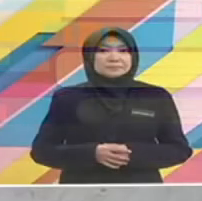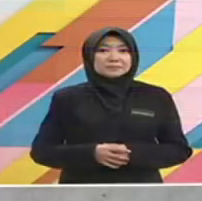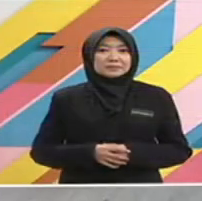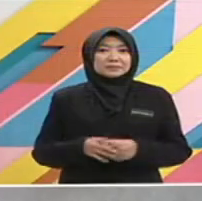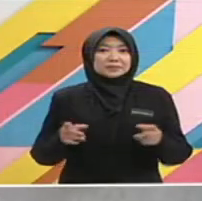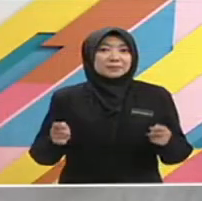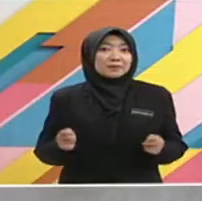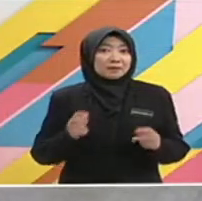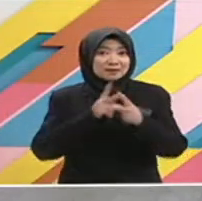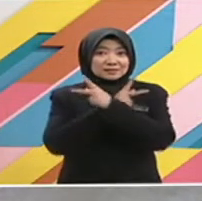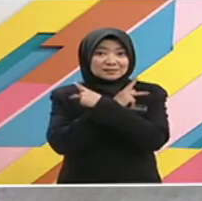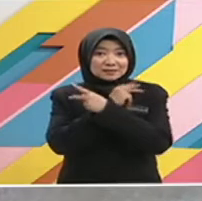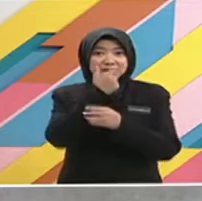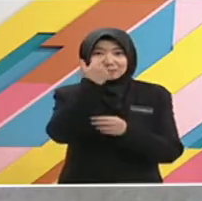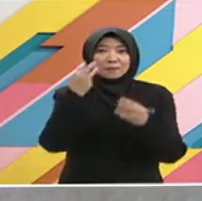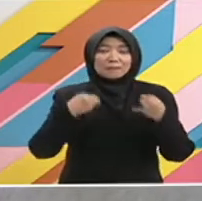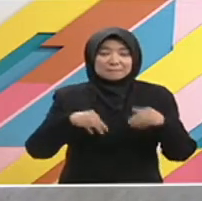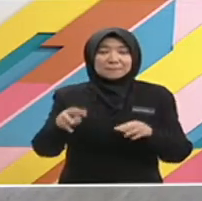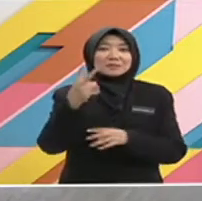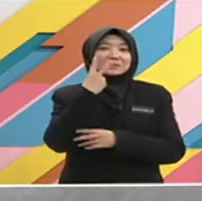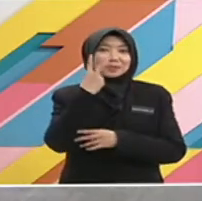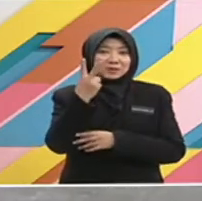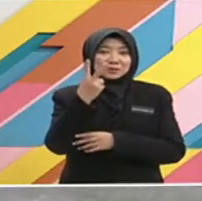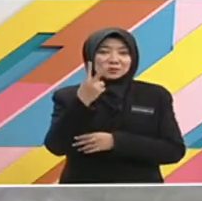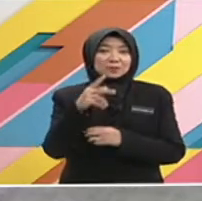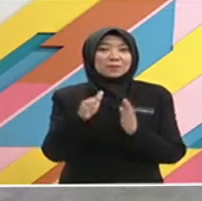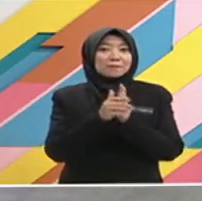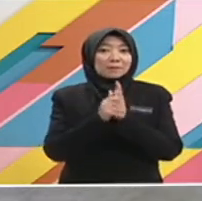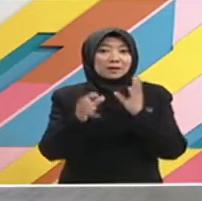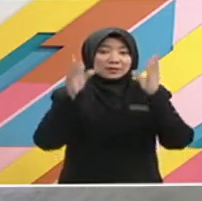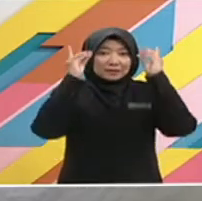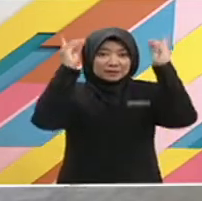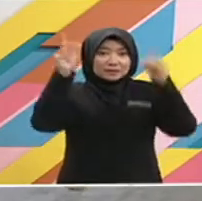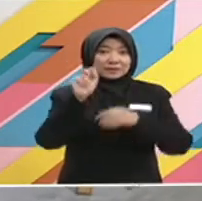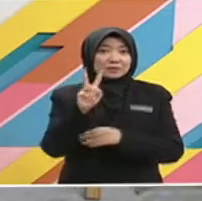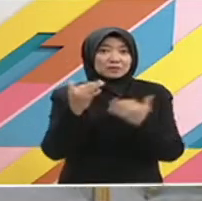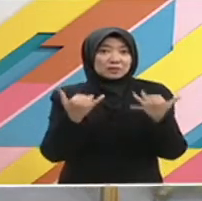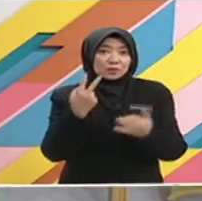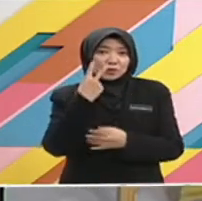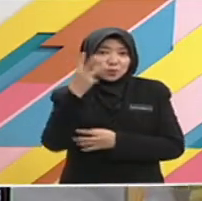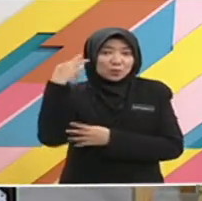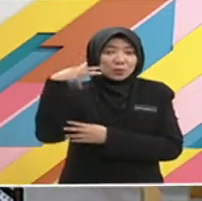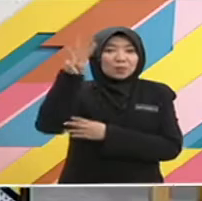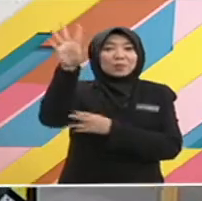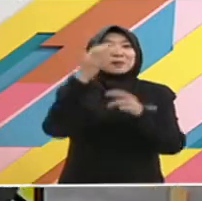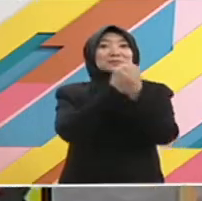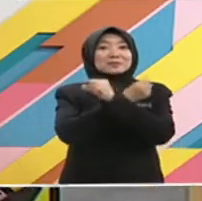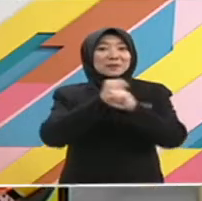Terima kasih kerana masih menonton Mahir di Didik TV KPM. Tengok wow hiasan Nisa dah pun